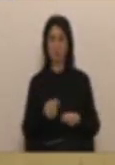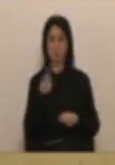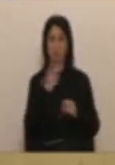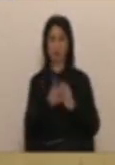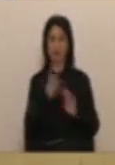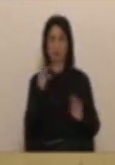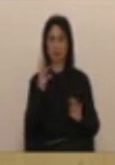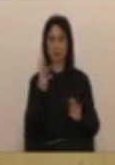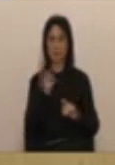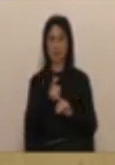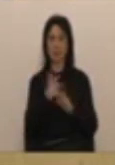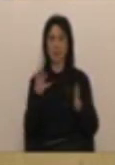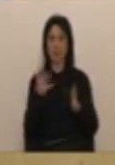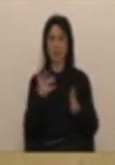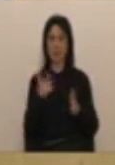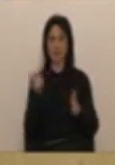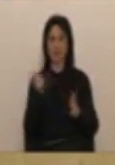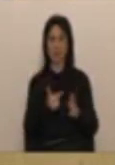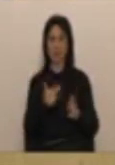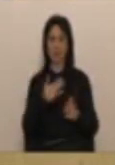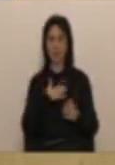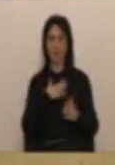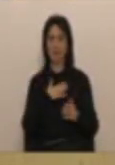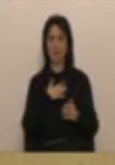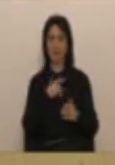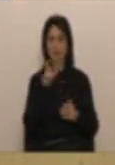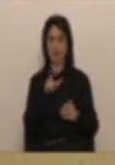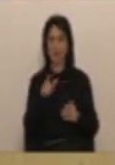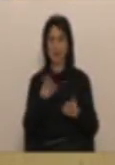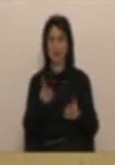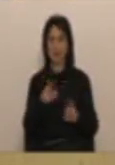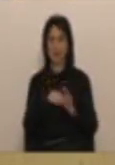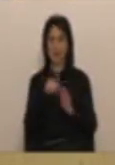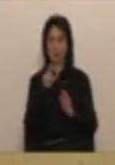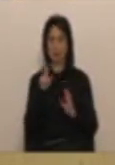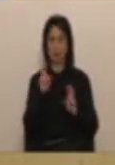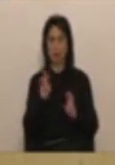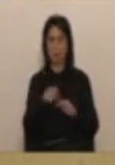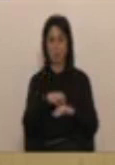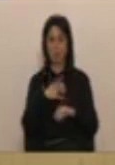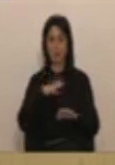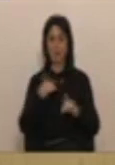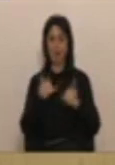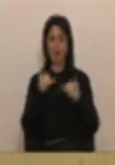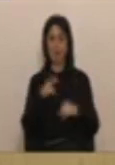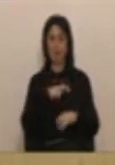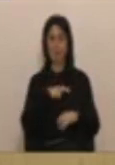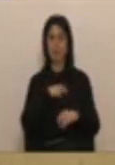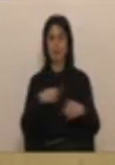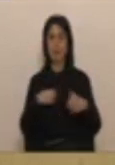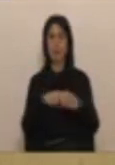რიგში ძალიან დიდი შეურაცხყოფა ჩვენი ამორჩევლების. Სწორედ ამიტომ პარტია საქართველოსთვის საპარლამენტო